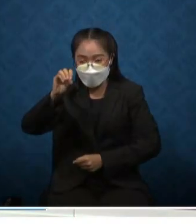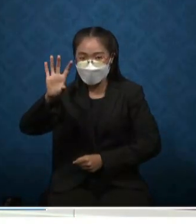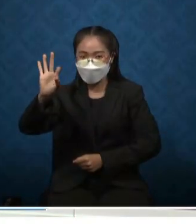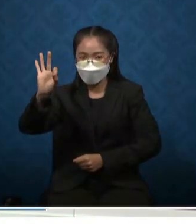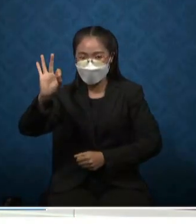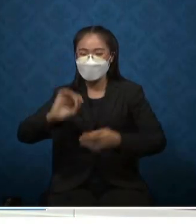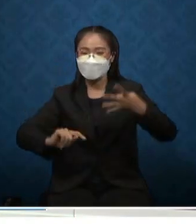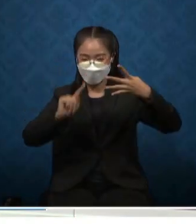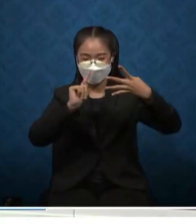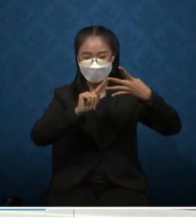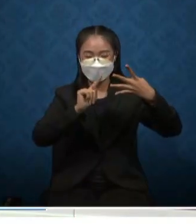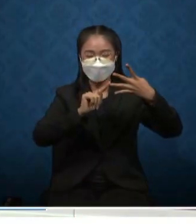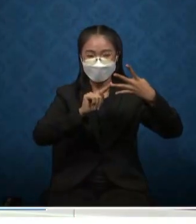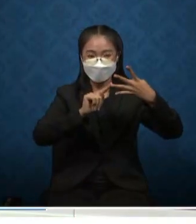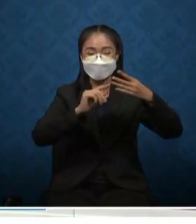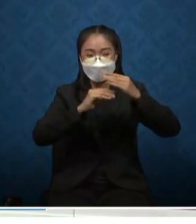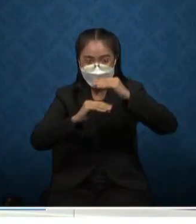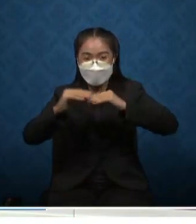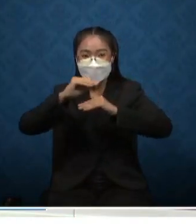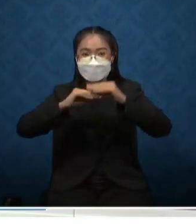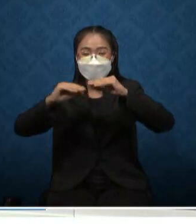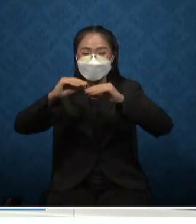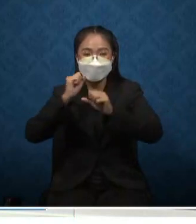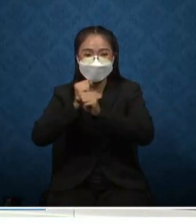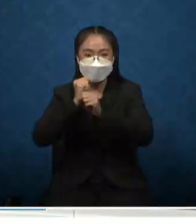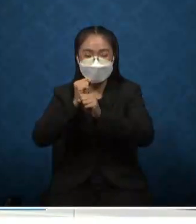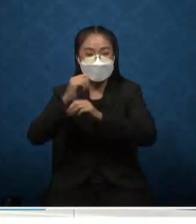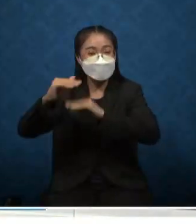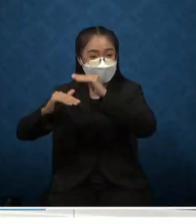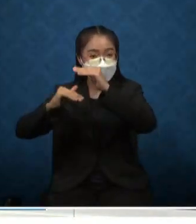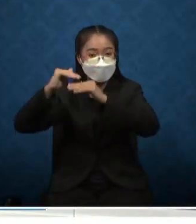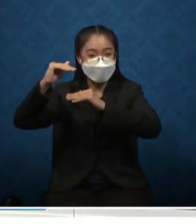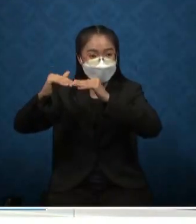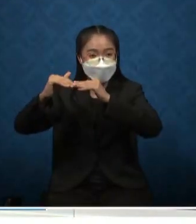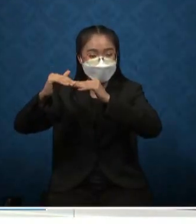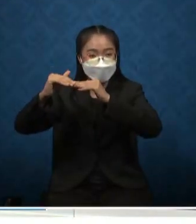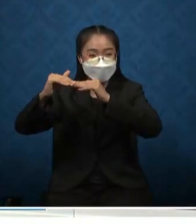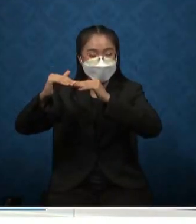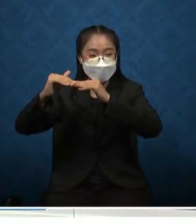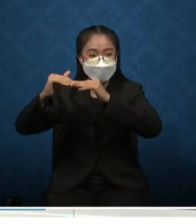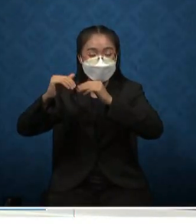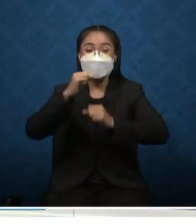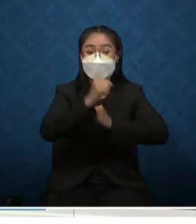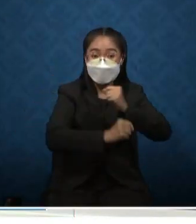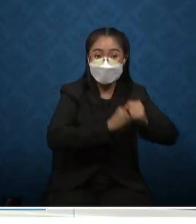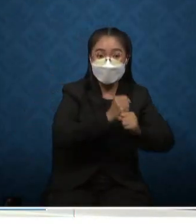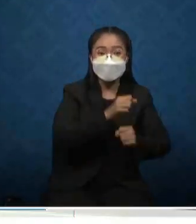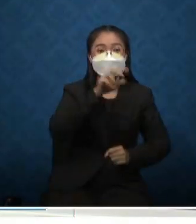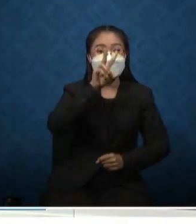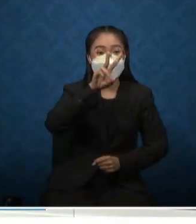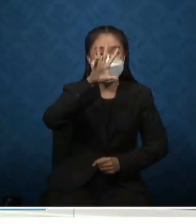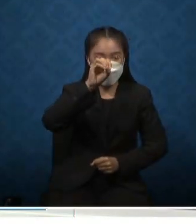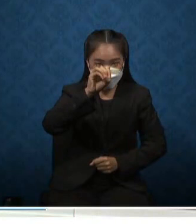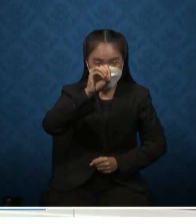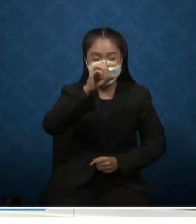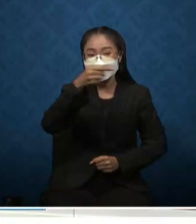สั้นพัฒนาโครงการนำร่องครอบคลุมช่วงปี 2560ถึง